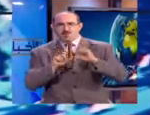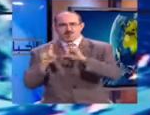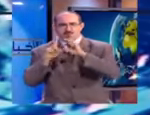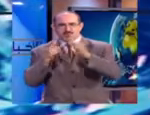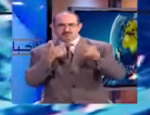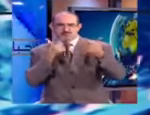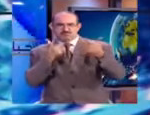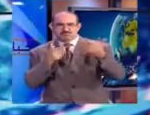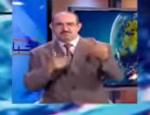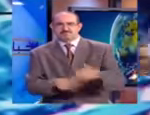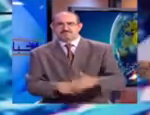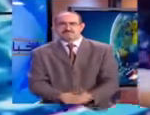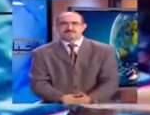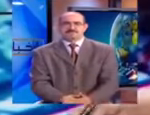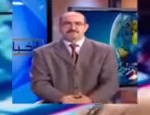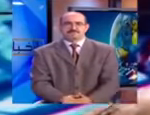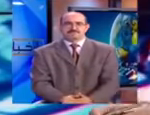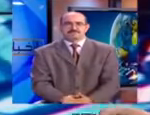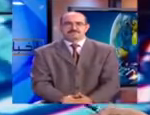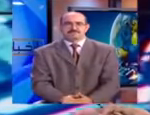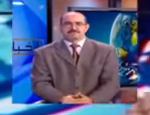بعد.